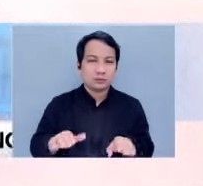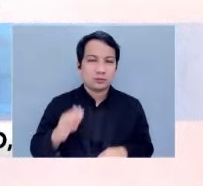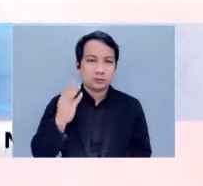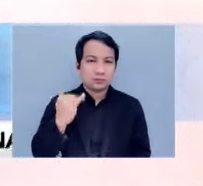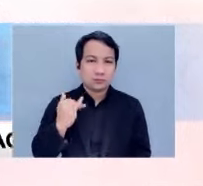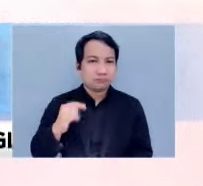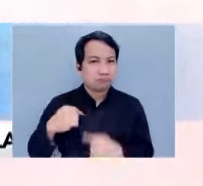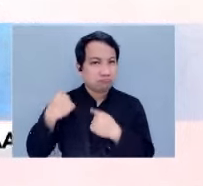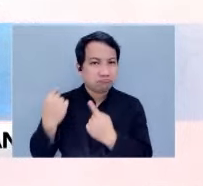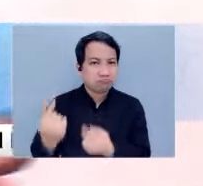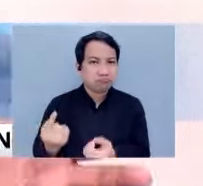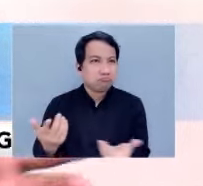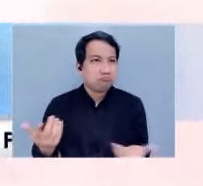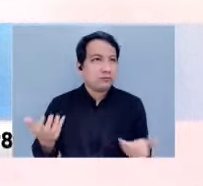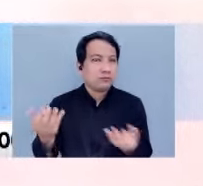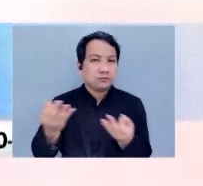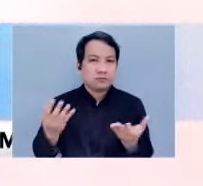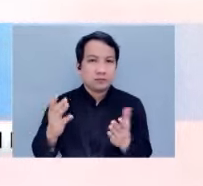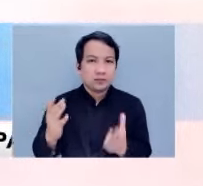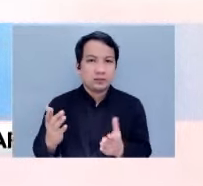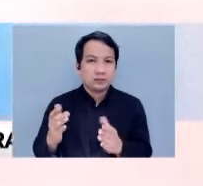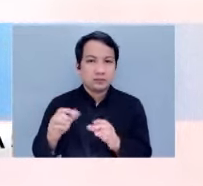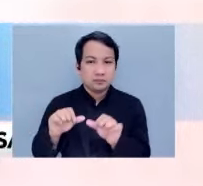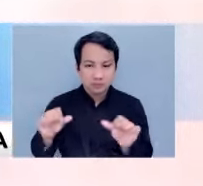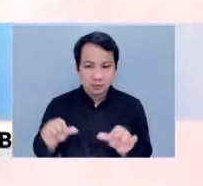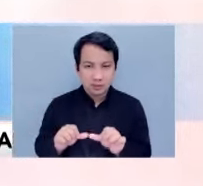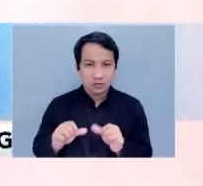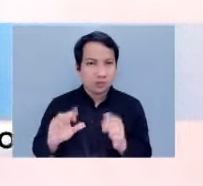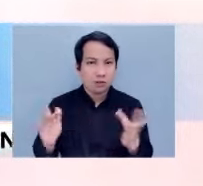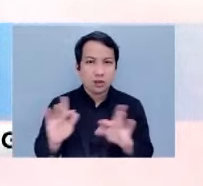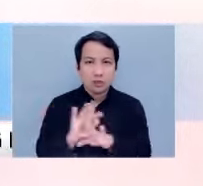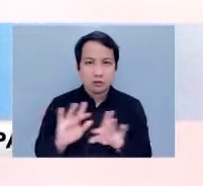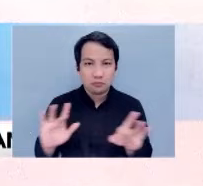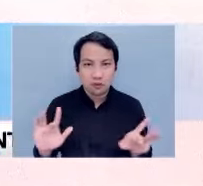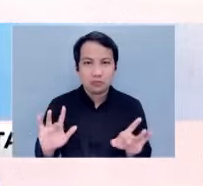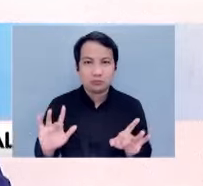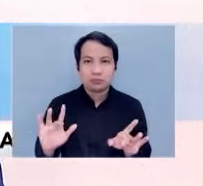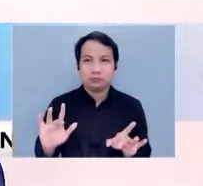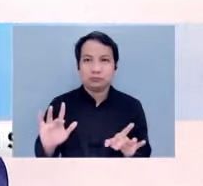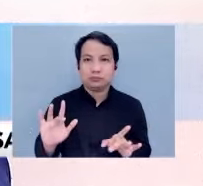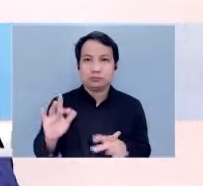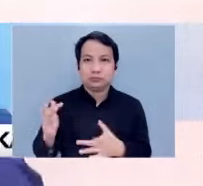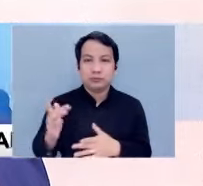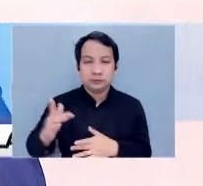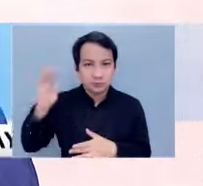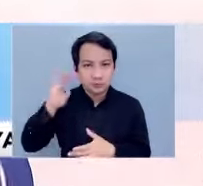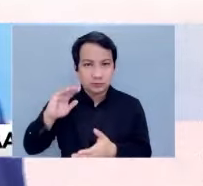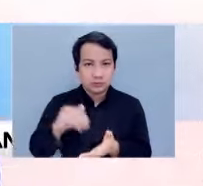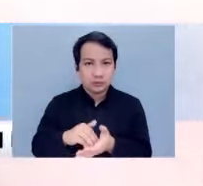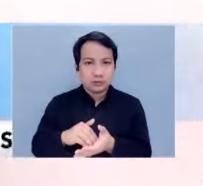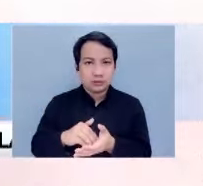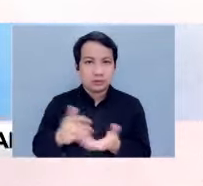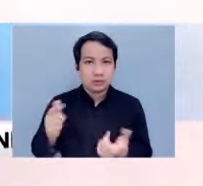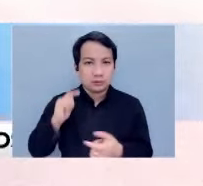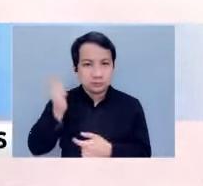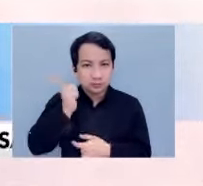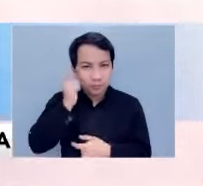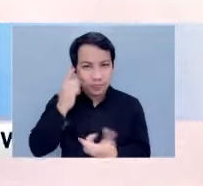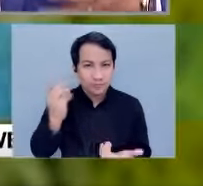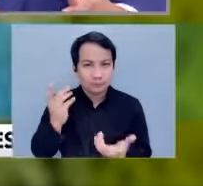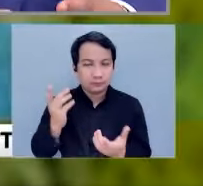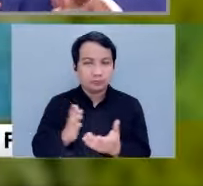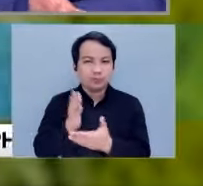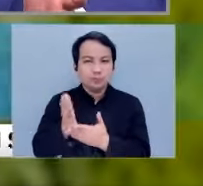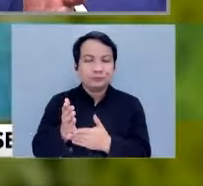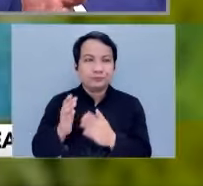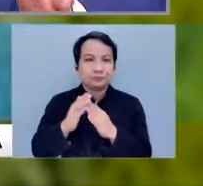tayong facility, yun nga lang ang unfortunate sa atin. Walang center ang gobyerno kung saan pwedeng tumira yung mga bata. Eh. So ang